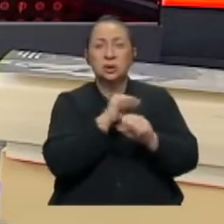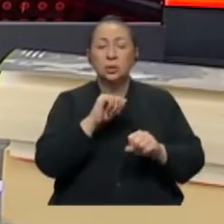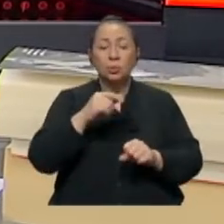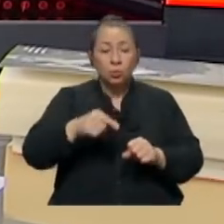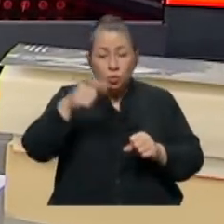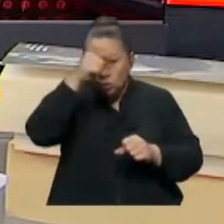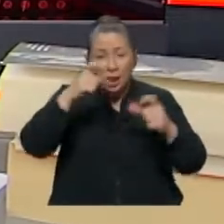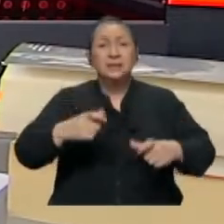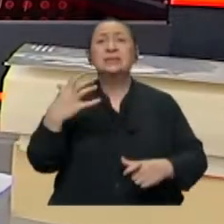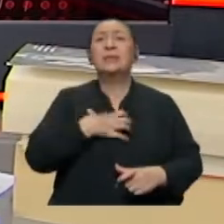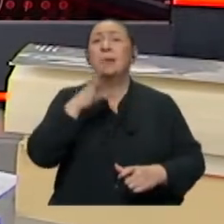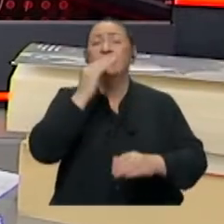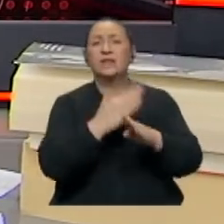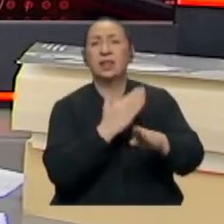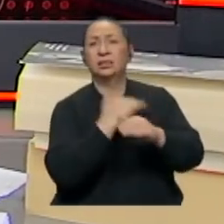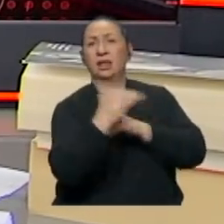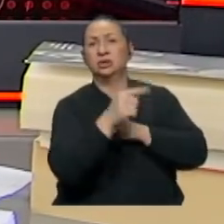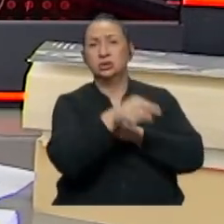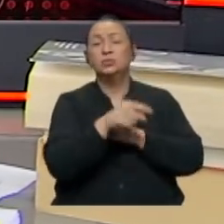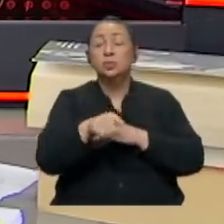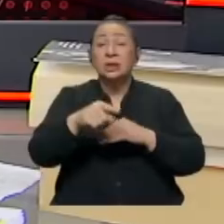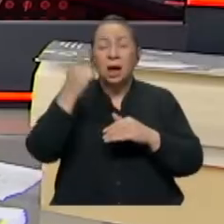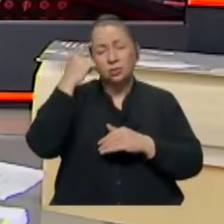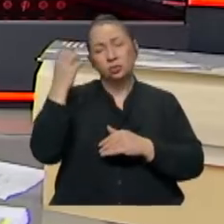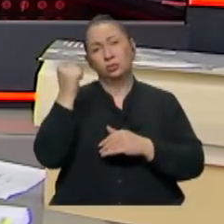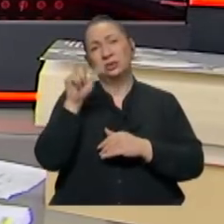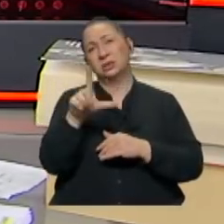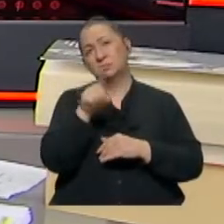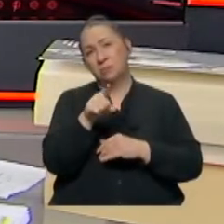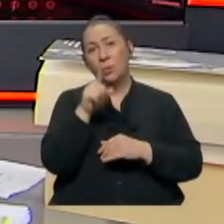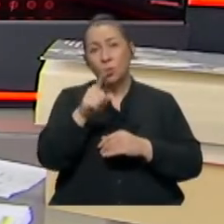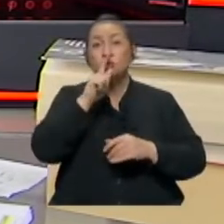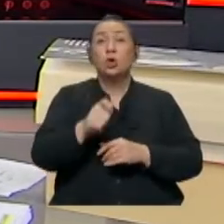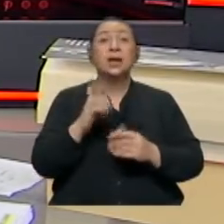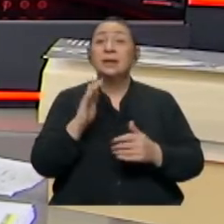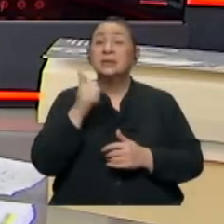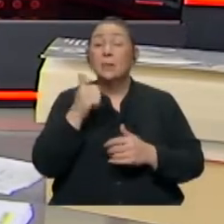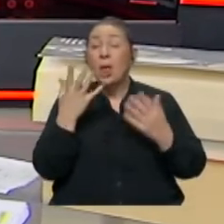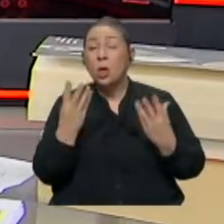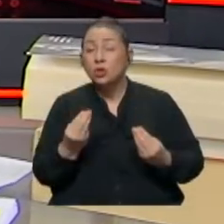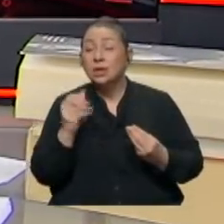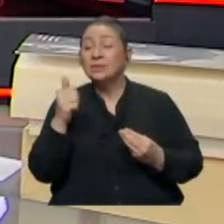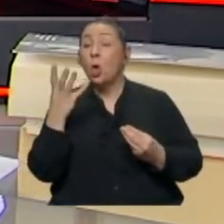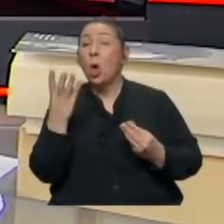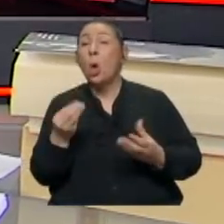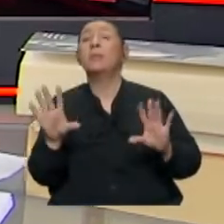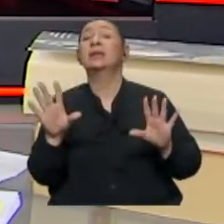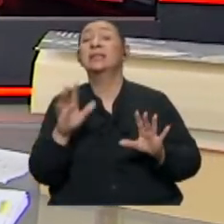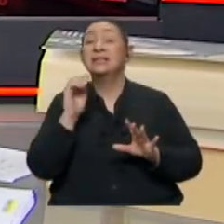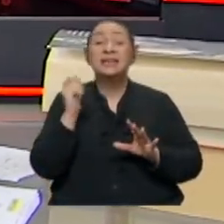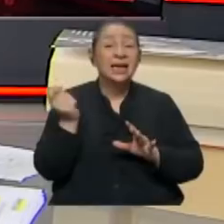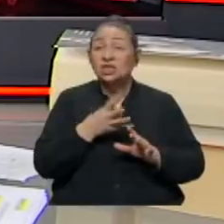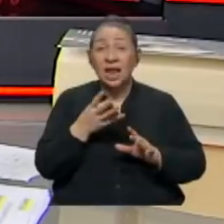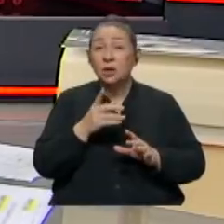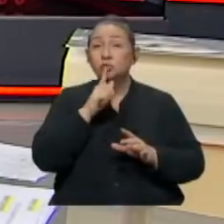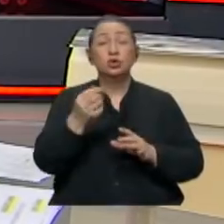ülkenin sahibi vatandaşlar dır dolayısıyla bunları aklınızda tutmanız gerekir bu vaatler ne zaman gerçekleştiği zaman gerçekleşmedi kaç